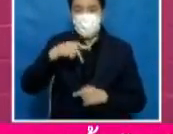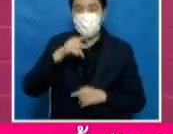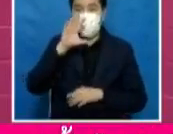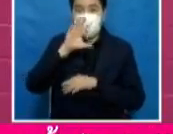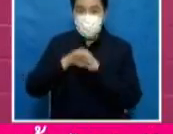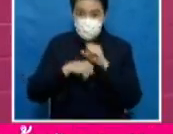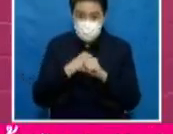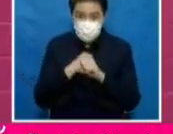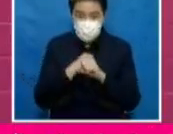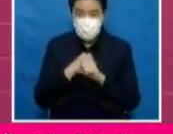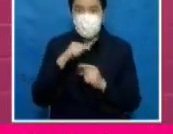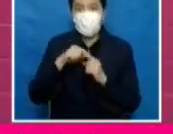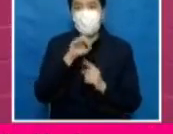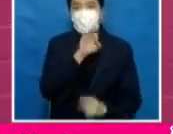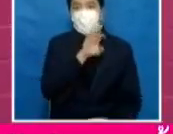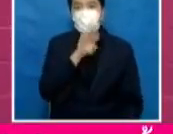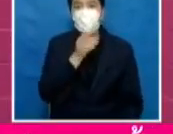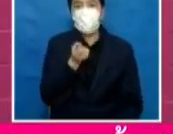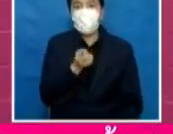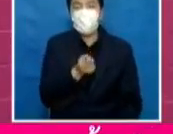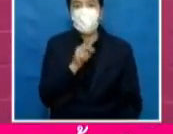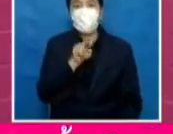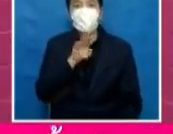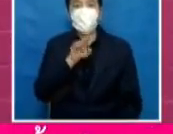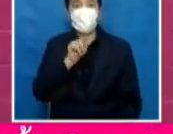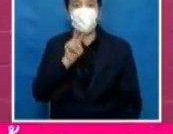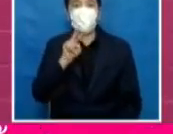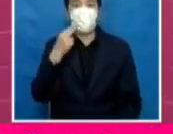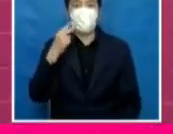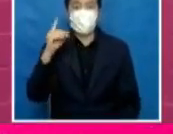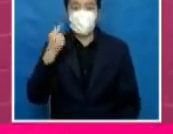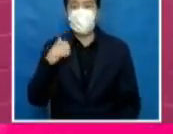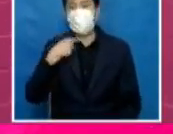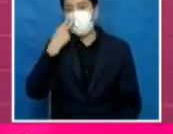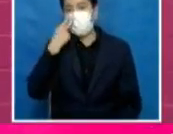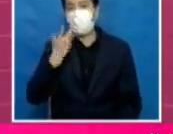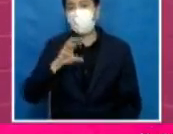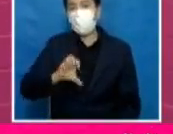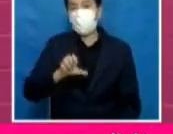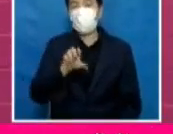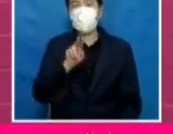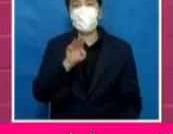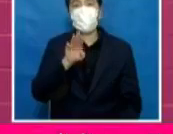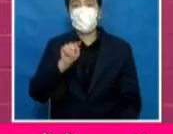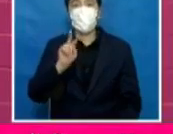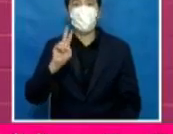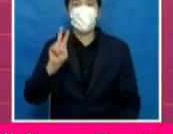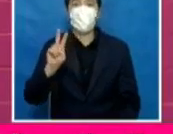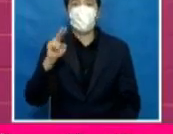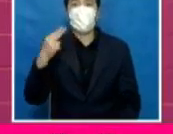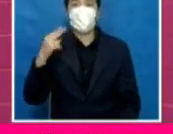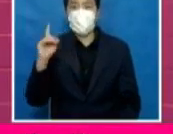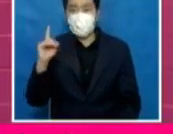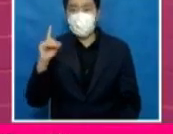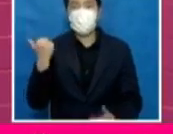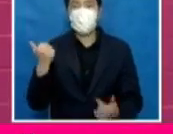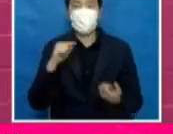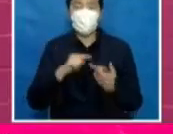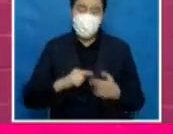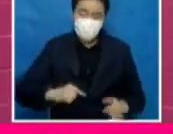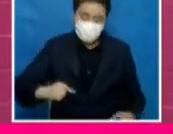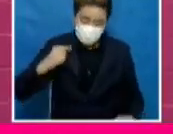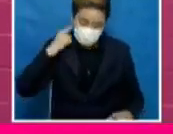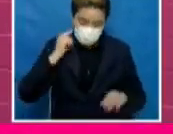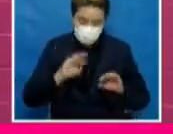ปีทาง Facebook Live NBT2SD และรับชมทางช่อง NBT2SD และรับฟังเสียงได้ทางสถ